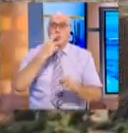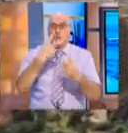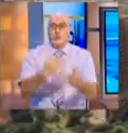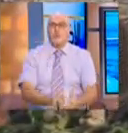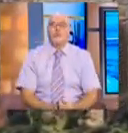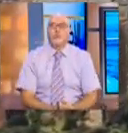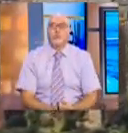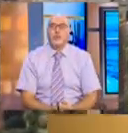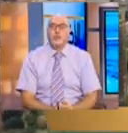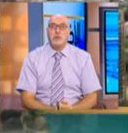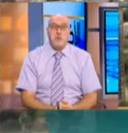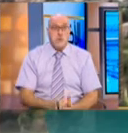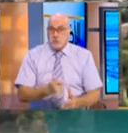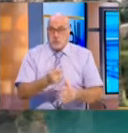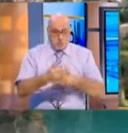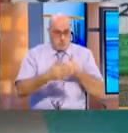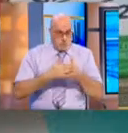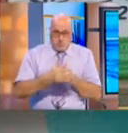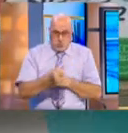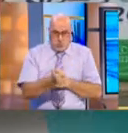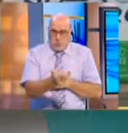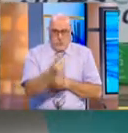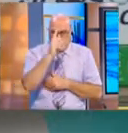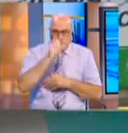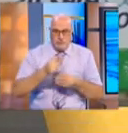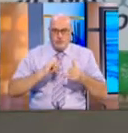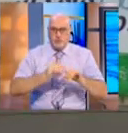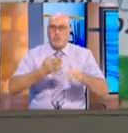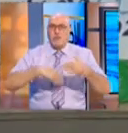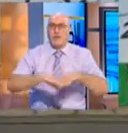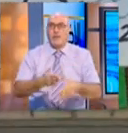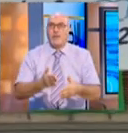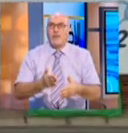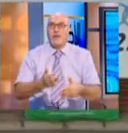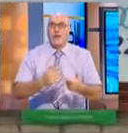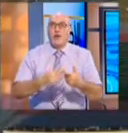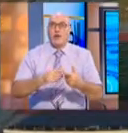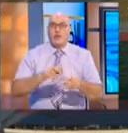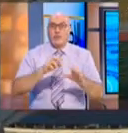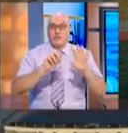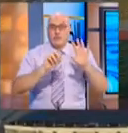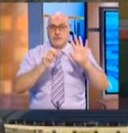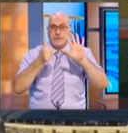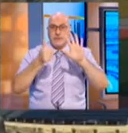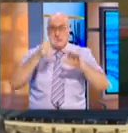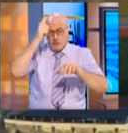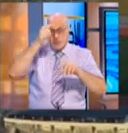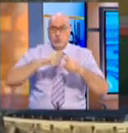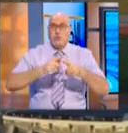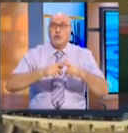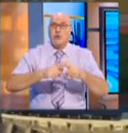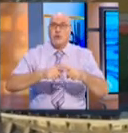أيام تفصلنا عن التظاهرة الرياضية لتتزين وهران بألوان 26 دولة في أكبر